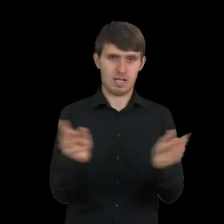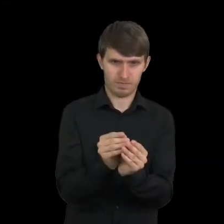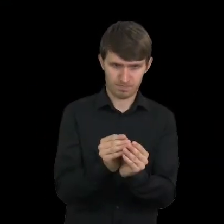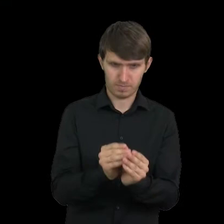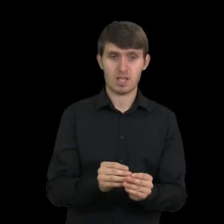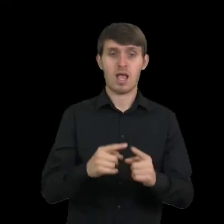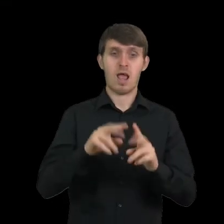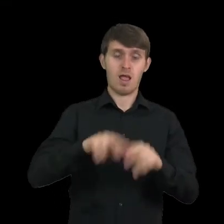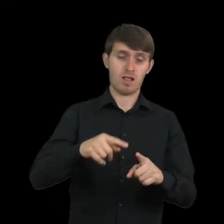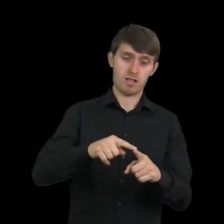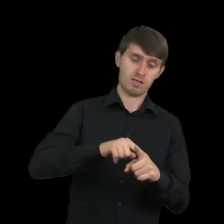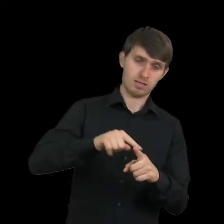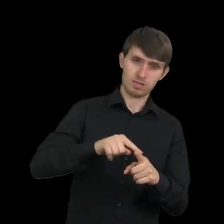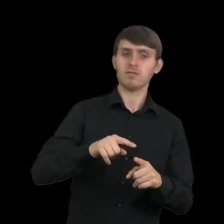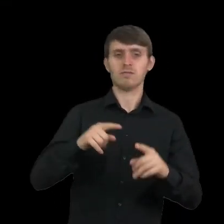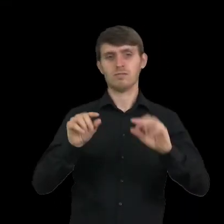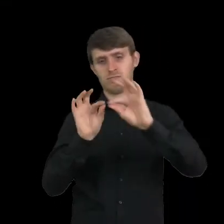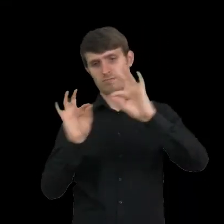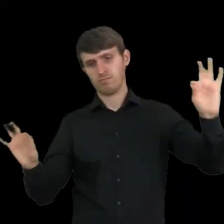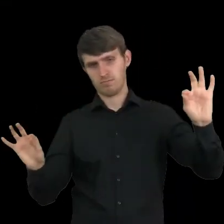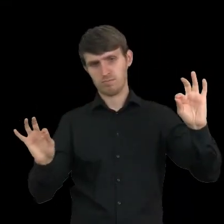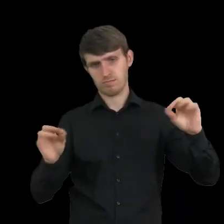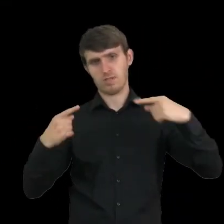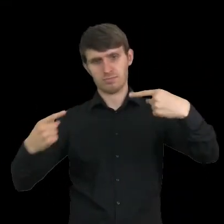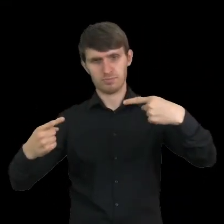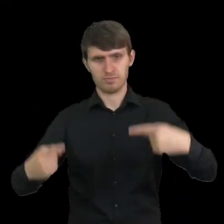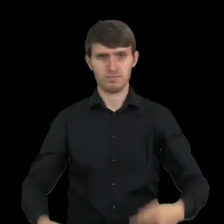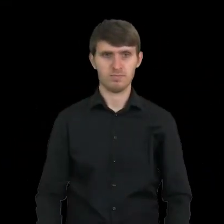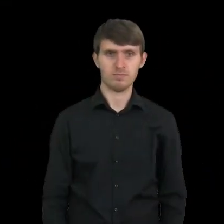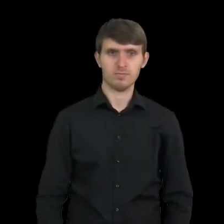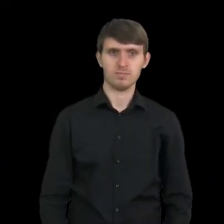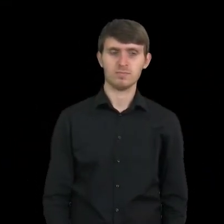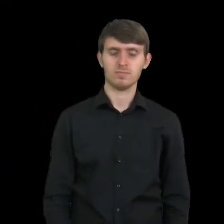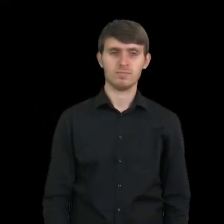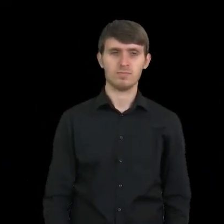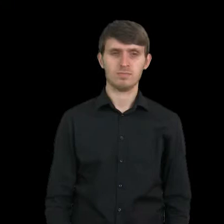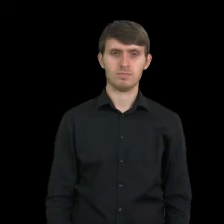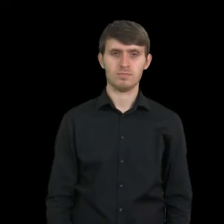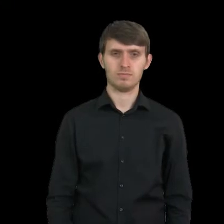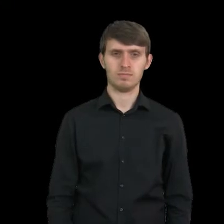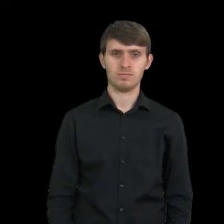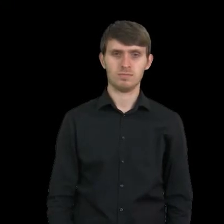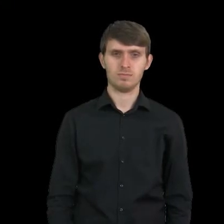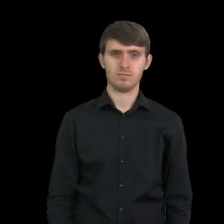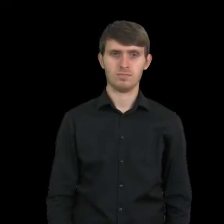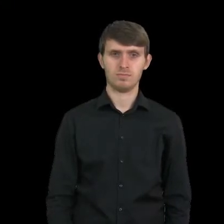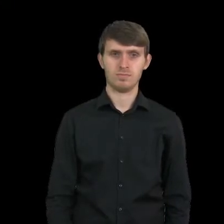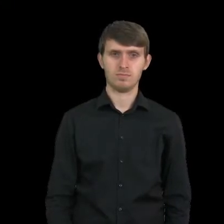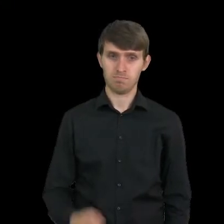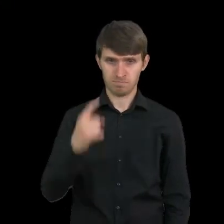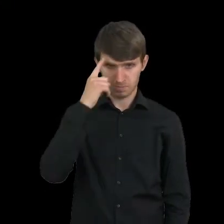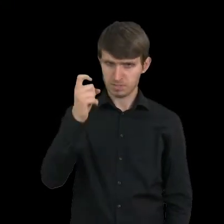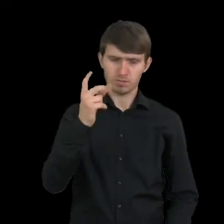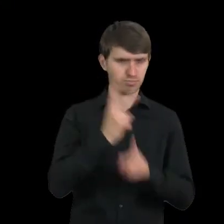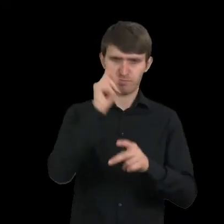To są kąty, które mają wspólne ramię i wspólny wierzchołek. A pozostałe ramiona dopełniają się do prostej. Czyli mamy dokładnie